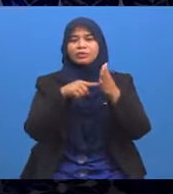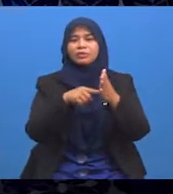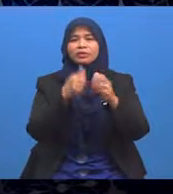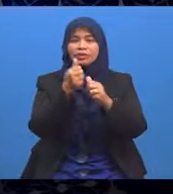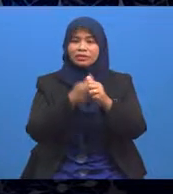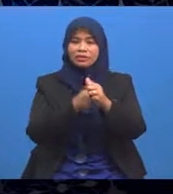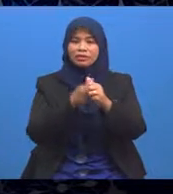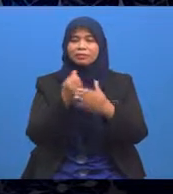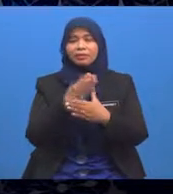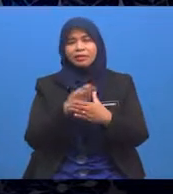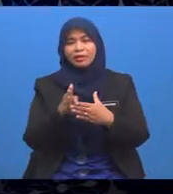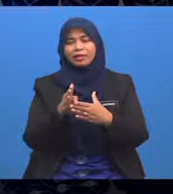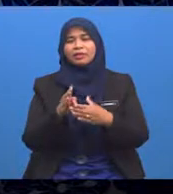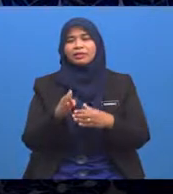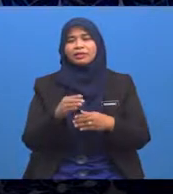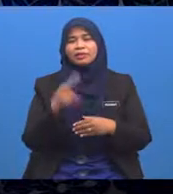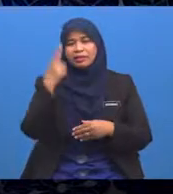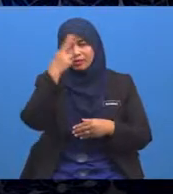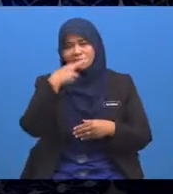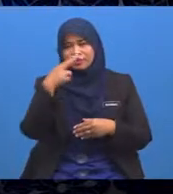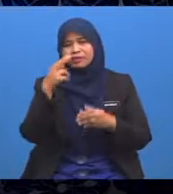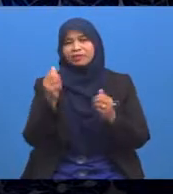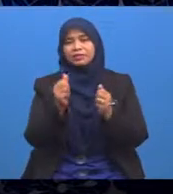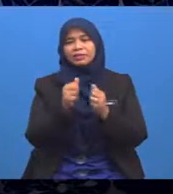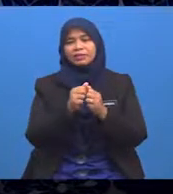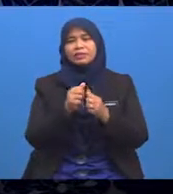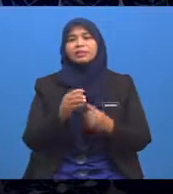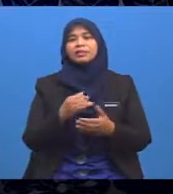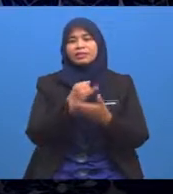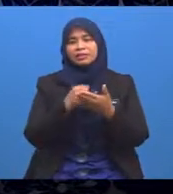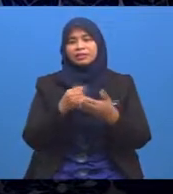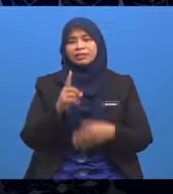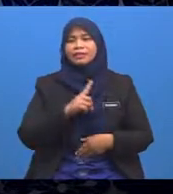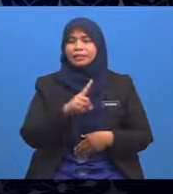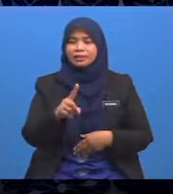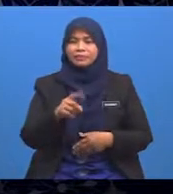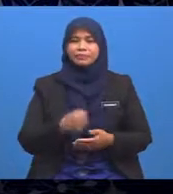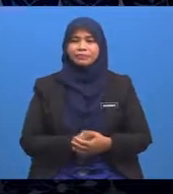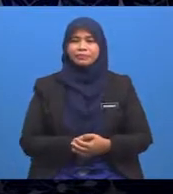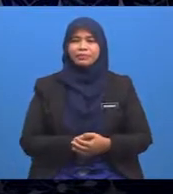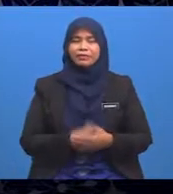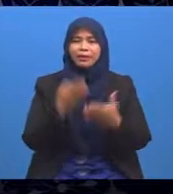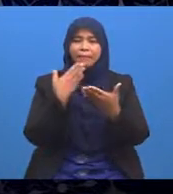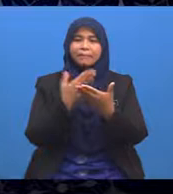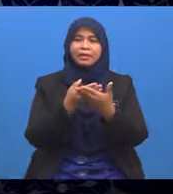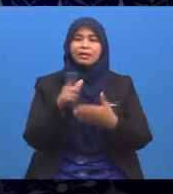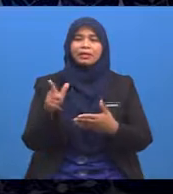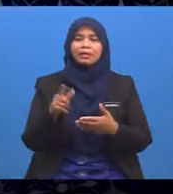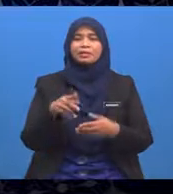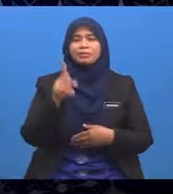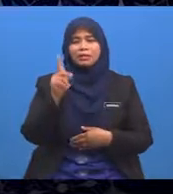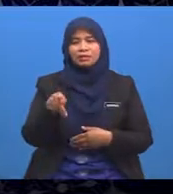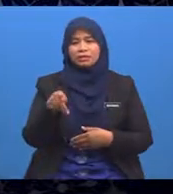setiap sudutnya dihiasi dengan dekorasi kesenian Islam. Baiklah,